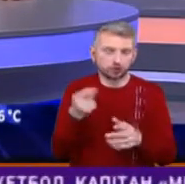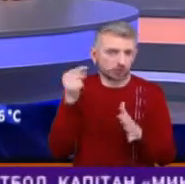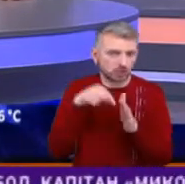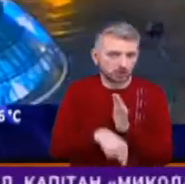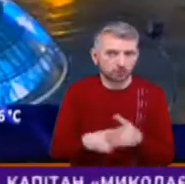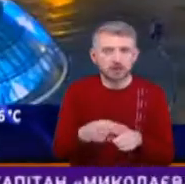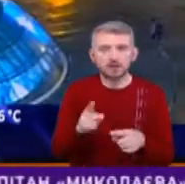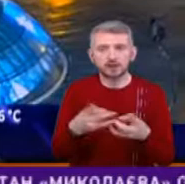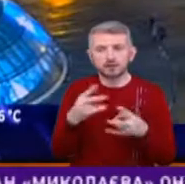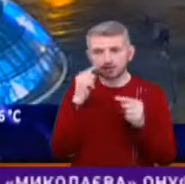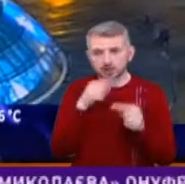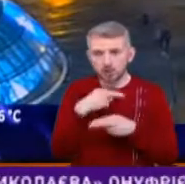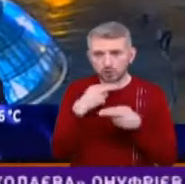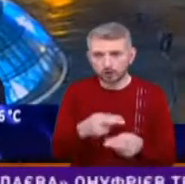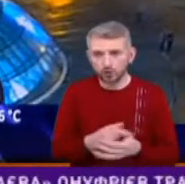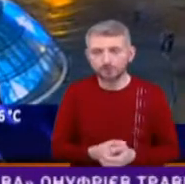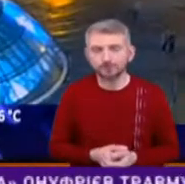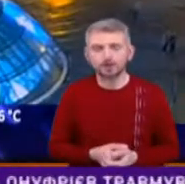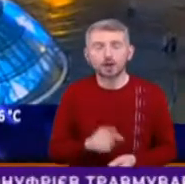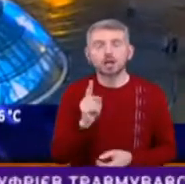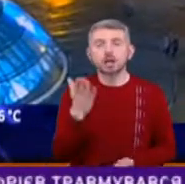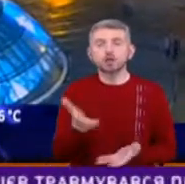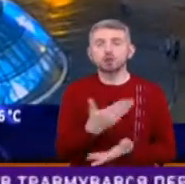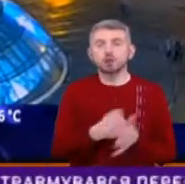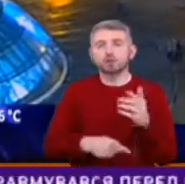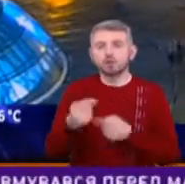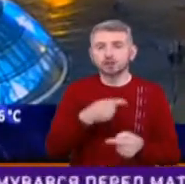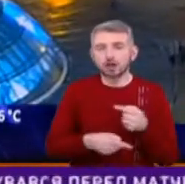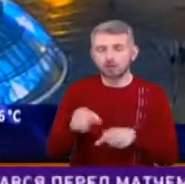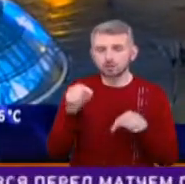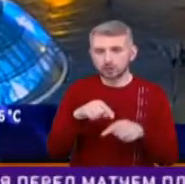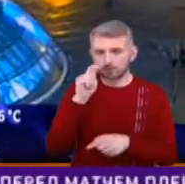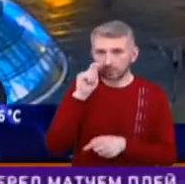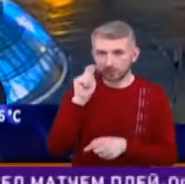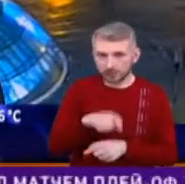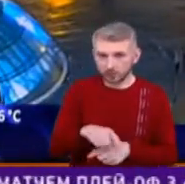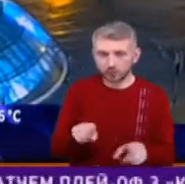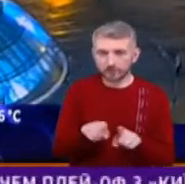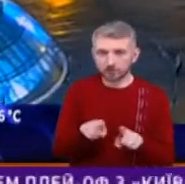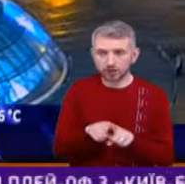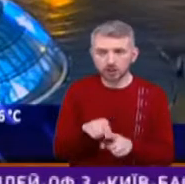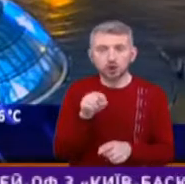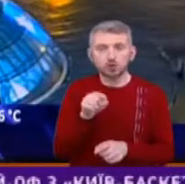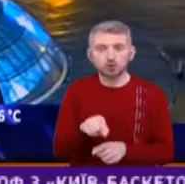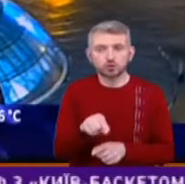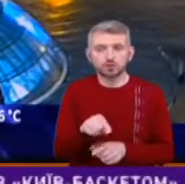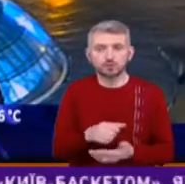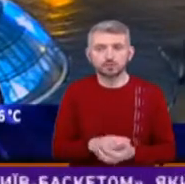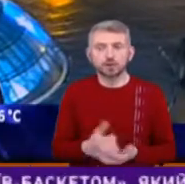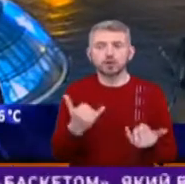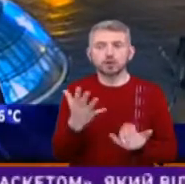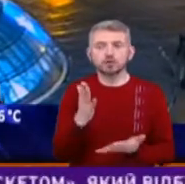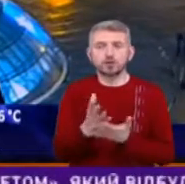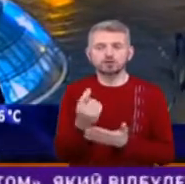це слід звертати увагу. Але якщо ми повертаємося сюди, в Україну, все ж таки, тут у нас процеси. Сьогодні є ще